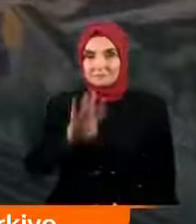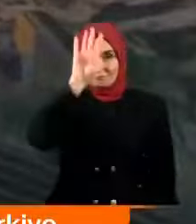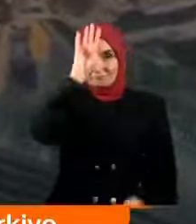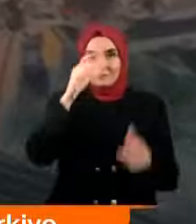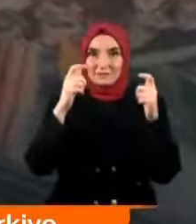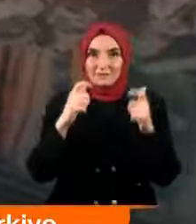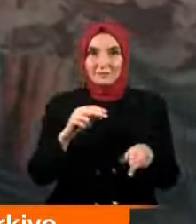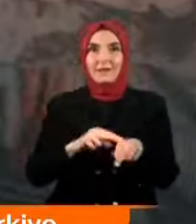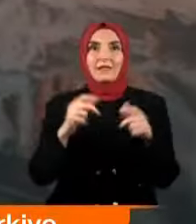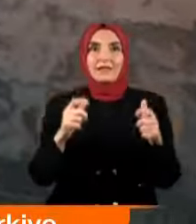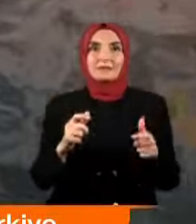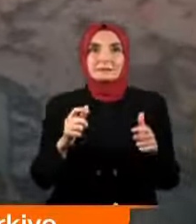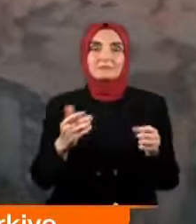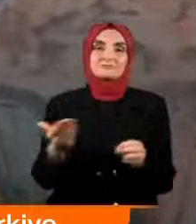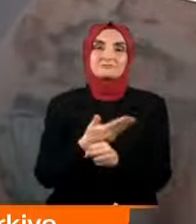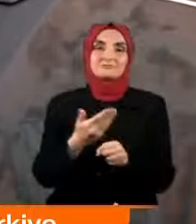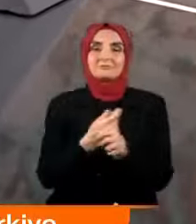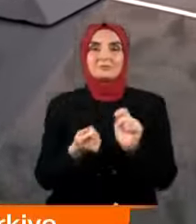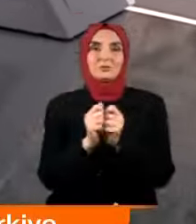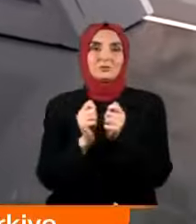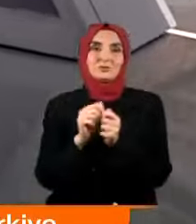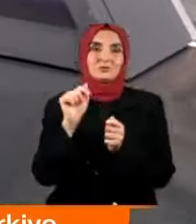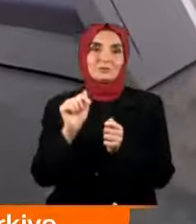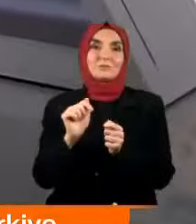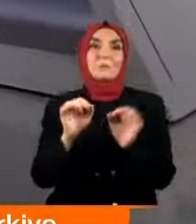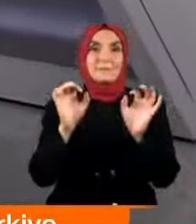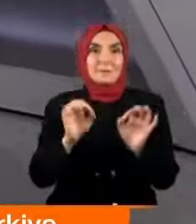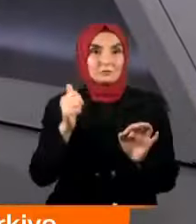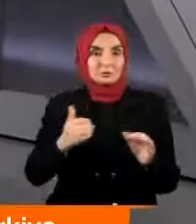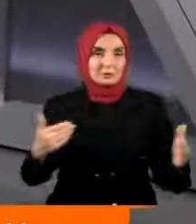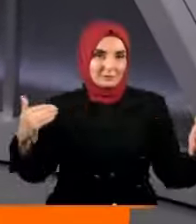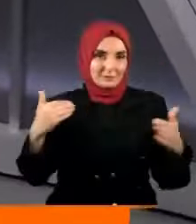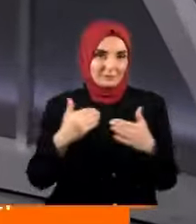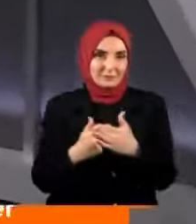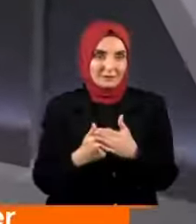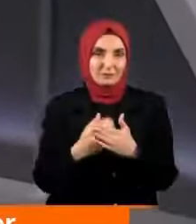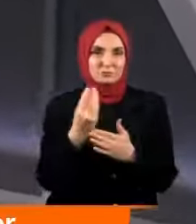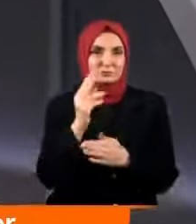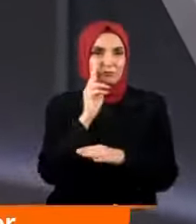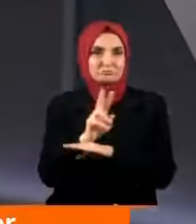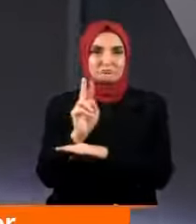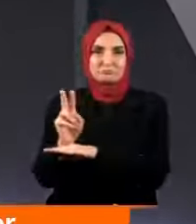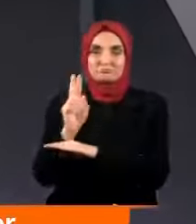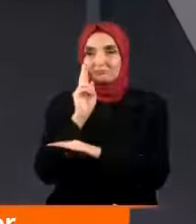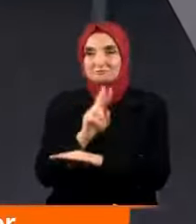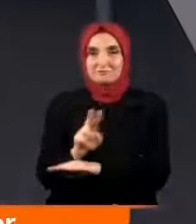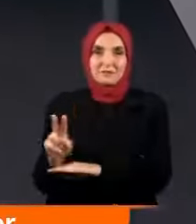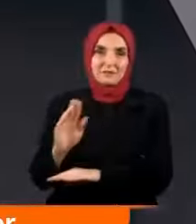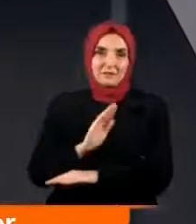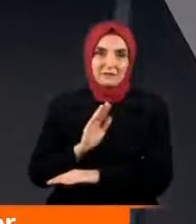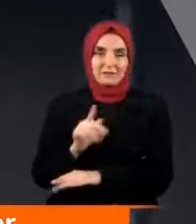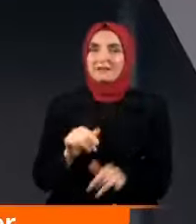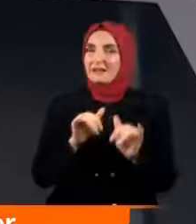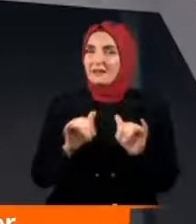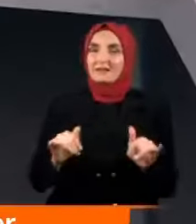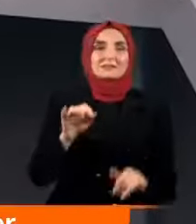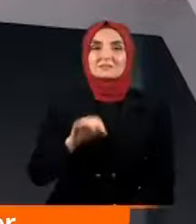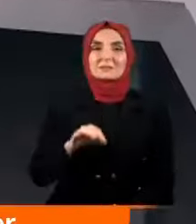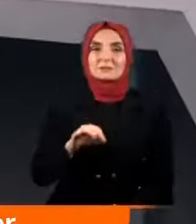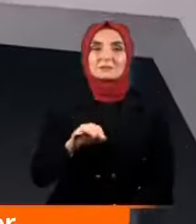İstanbul'da kentsel dönüşüm başladığı günden bu yana pek çok kez karşılaştığımız bir manzara bu. Aynı senaryo bu kez Şişli'de gerçek oldu.